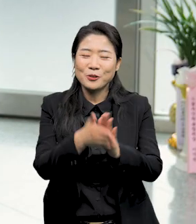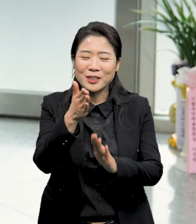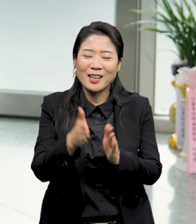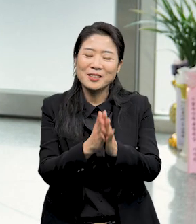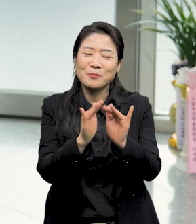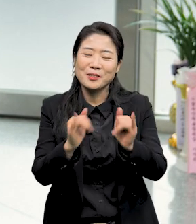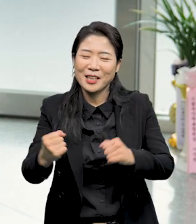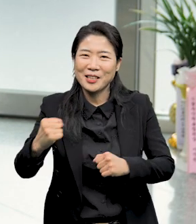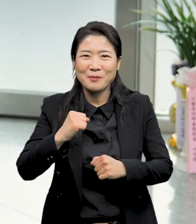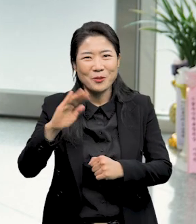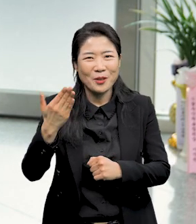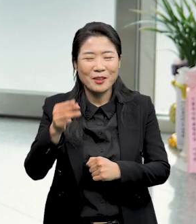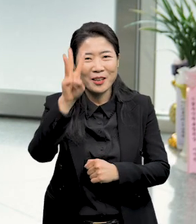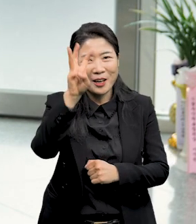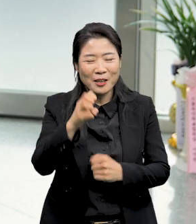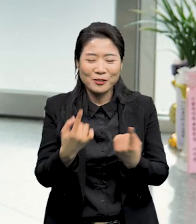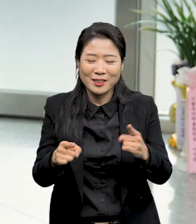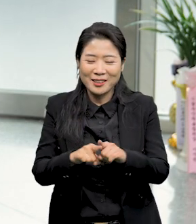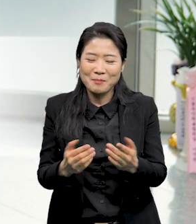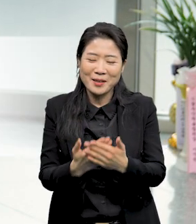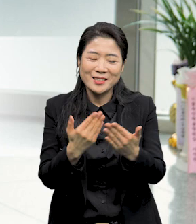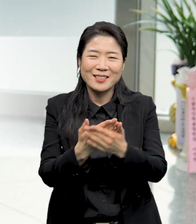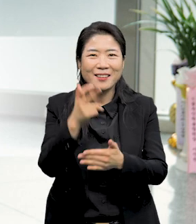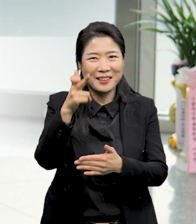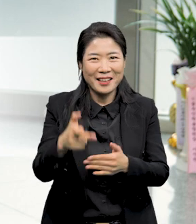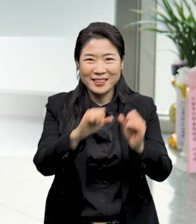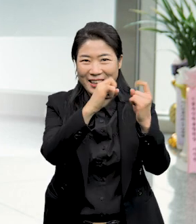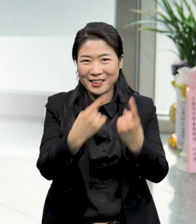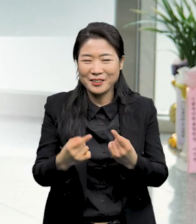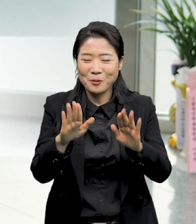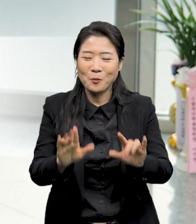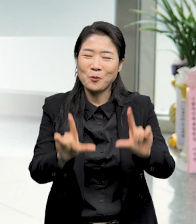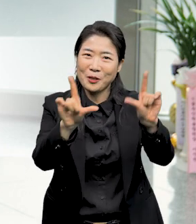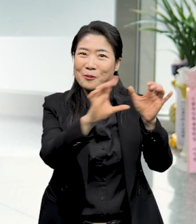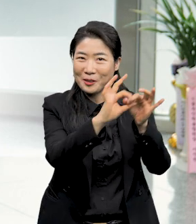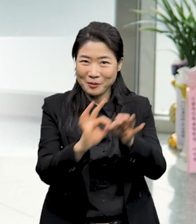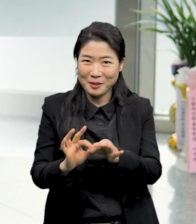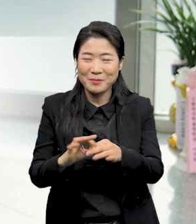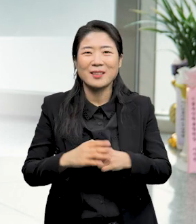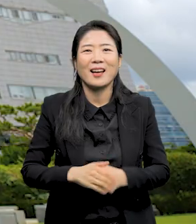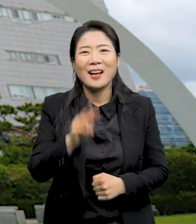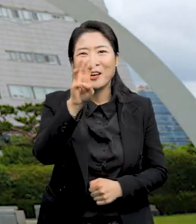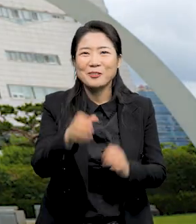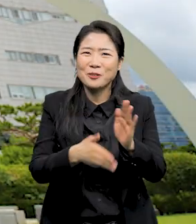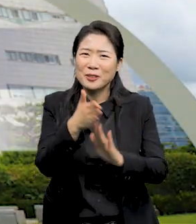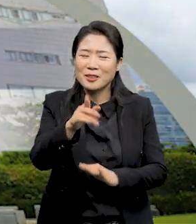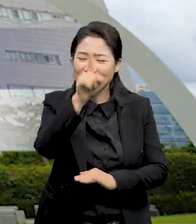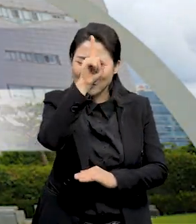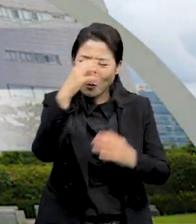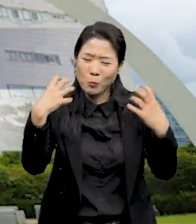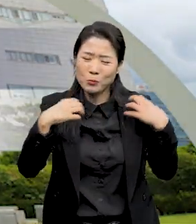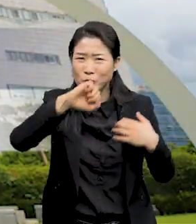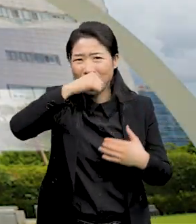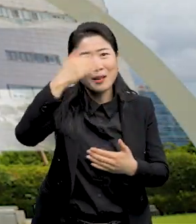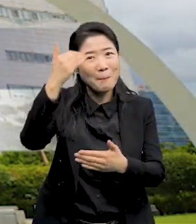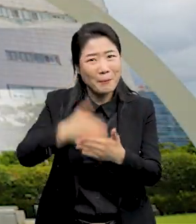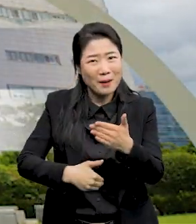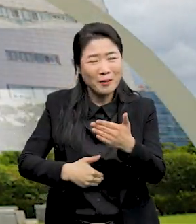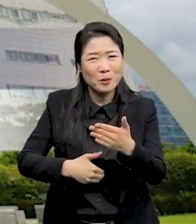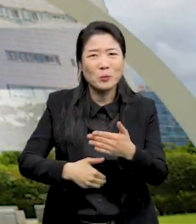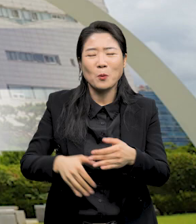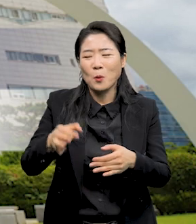광주시가 시민들에게 힘이 되어주는 광주 상생카드 할인을 올해도 이어갑니다 광주시는 정부 예산